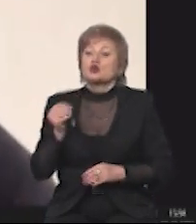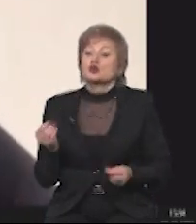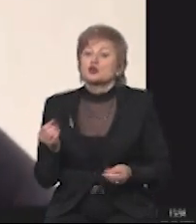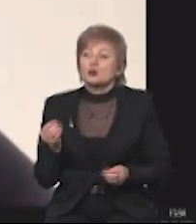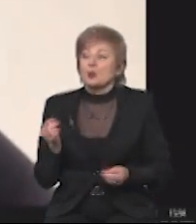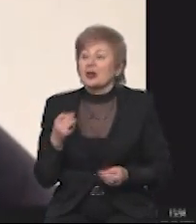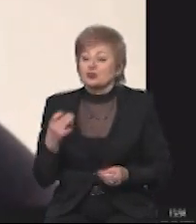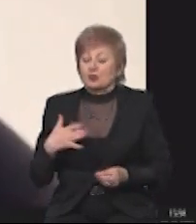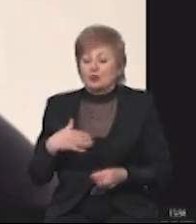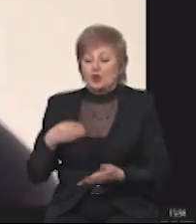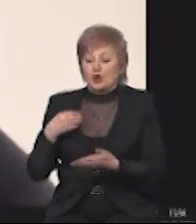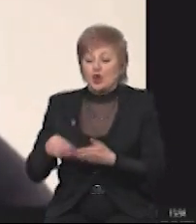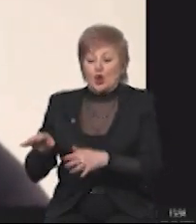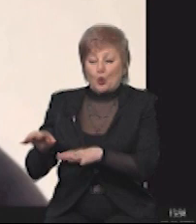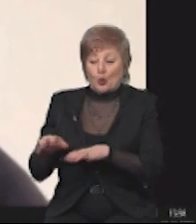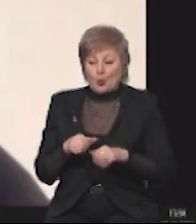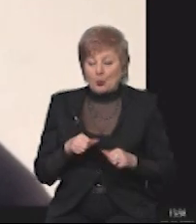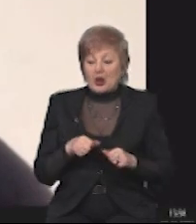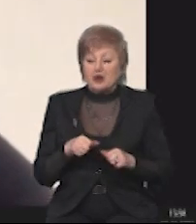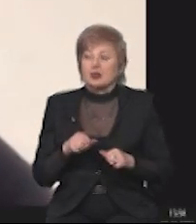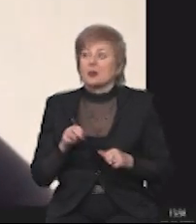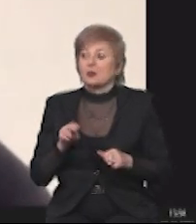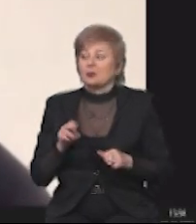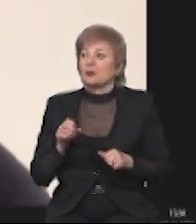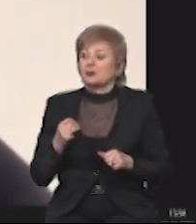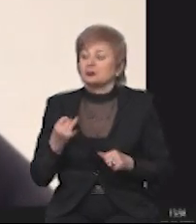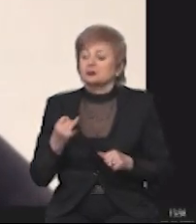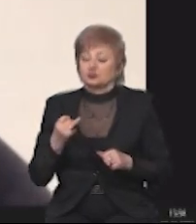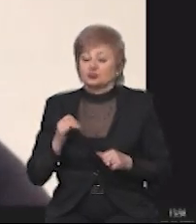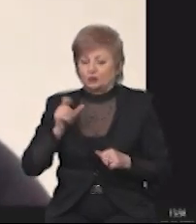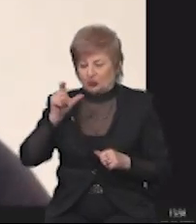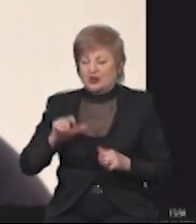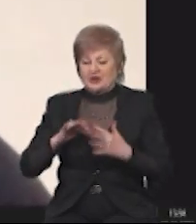мы закупаем здесь, и по которой отпускает маленький фермер,